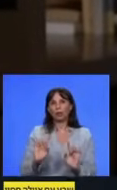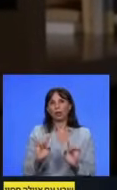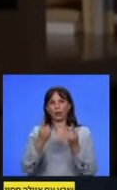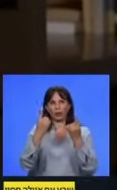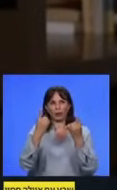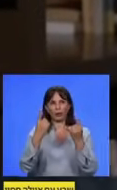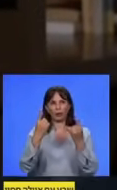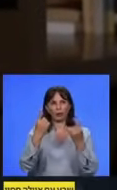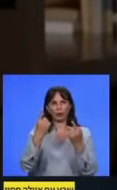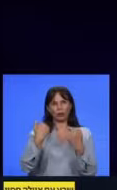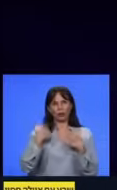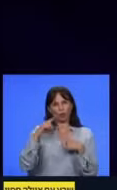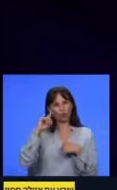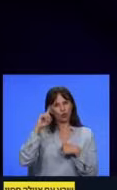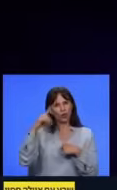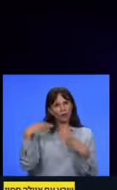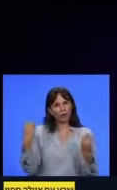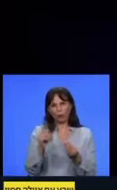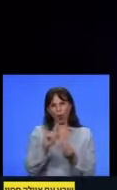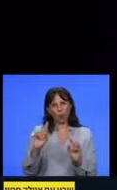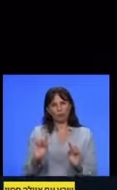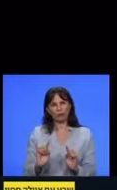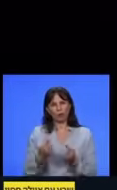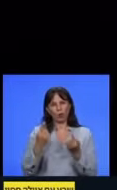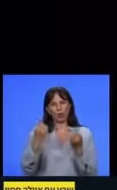חושב שדברים לא קורים סתם.